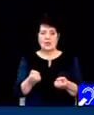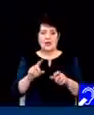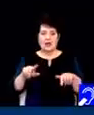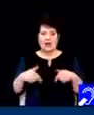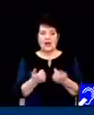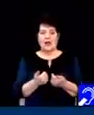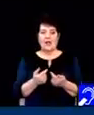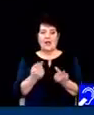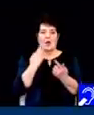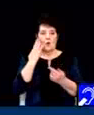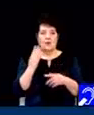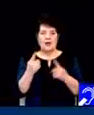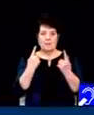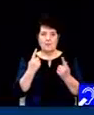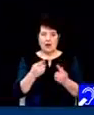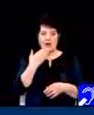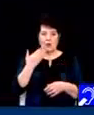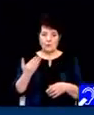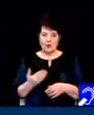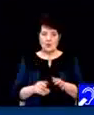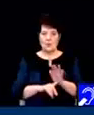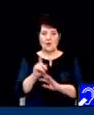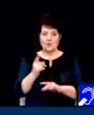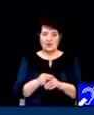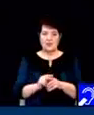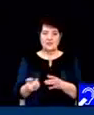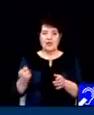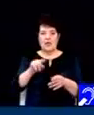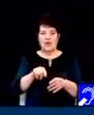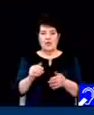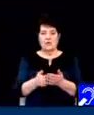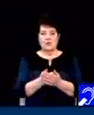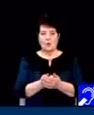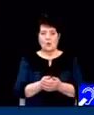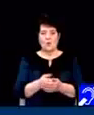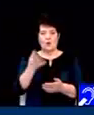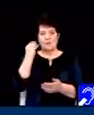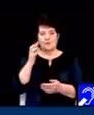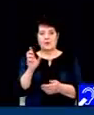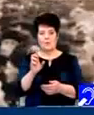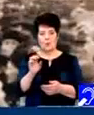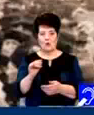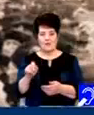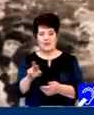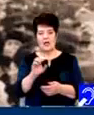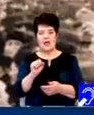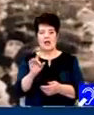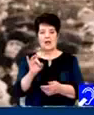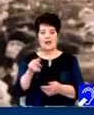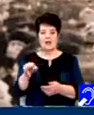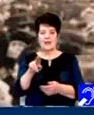mari și aportul provinciilor nouă alipite, deci Basarabia, Bucovina, Ardealul,